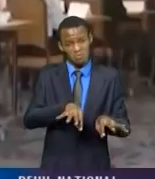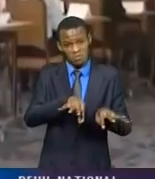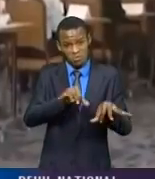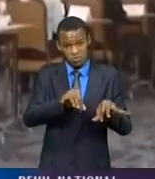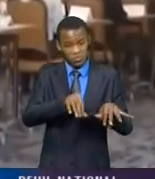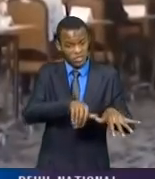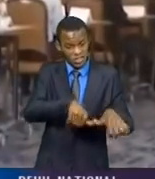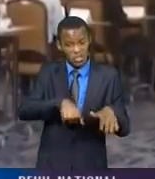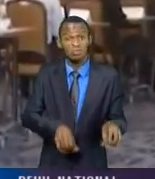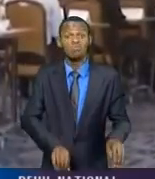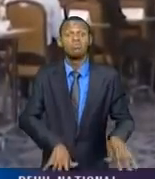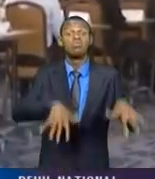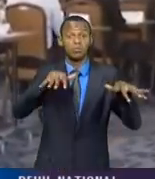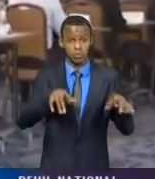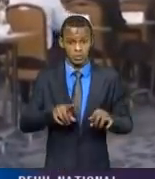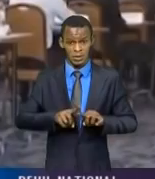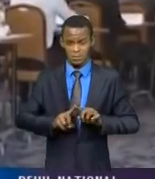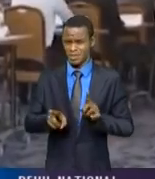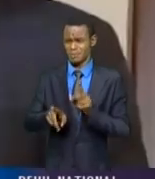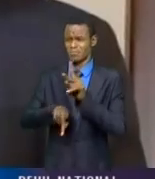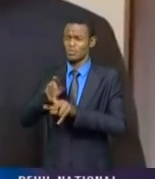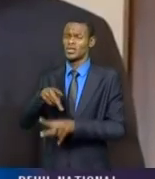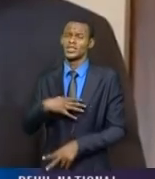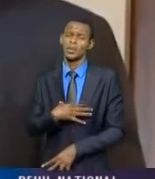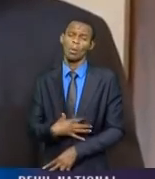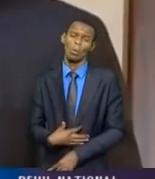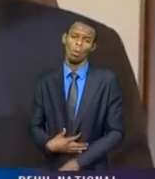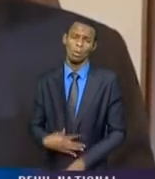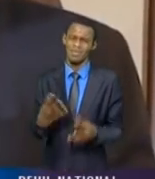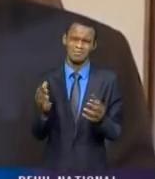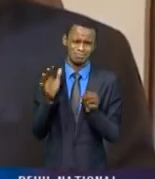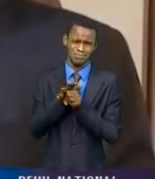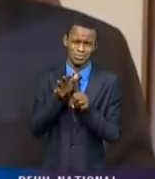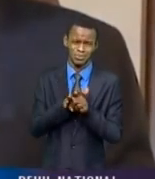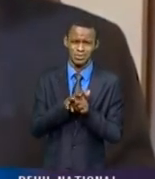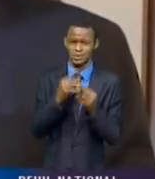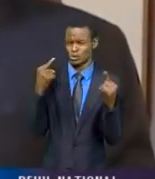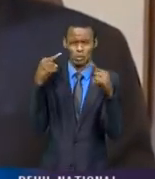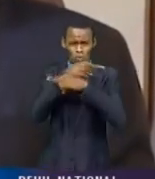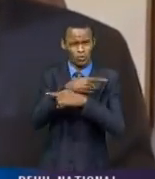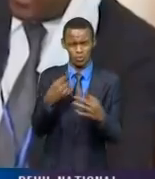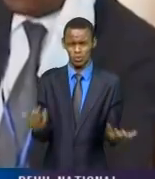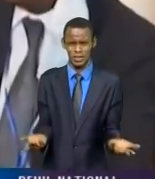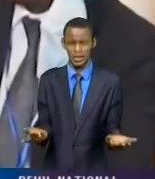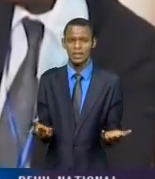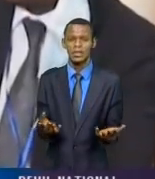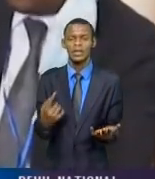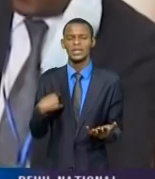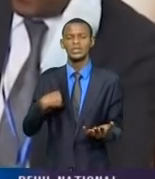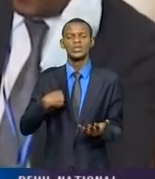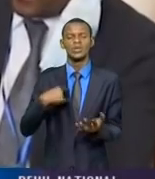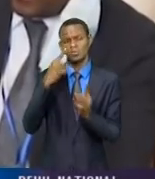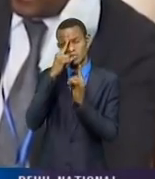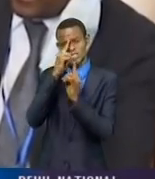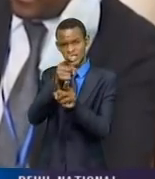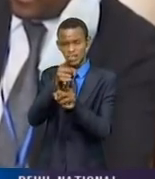reste exposé à la sous-alimentation d'où le souci de promouvoir la croissance durable et inclusive de